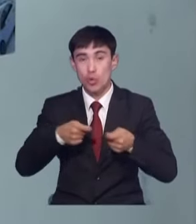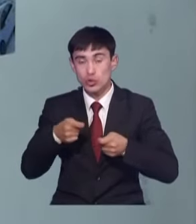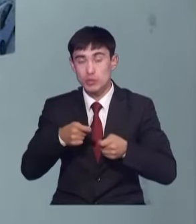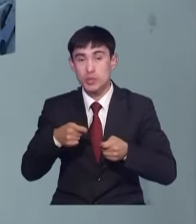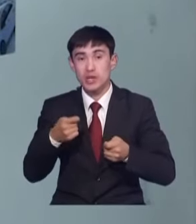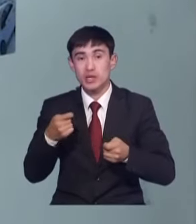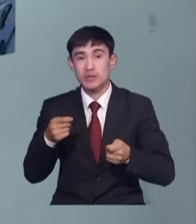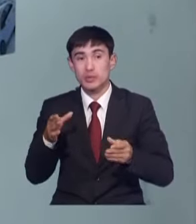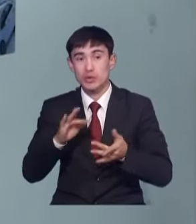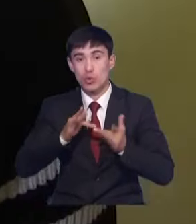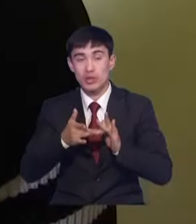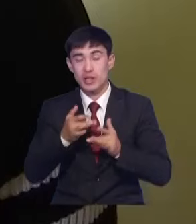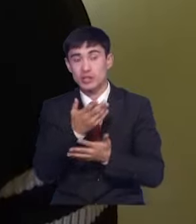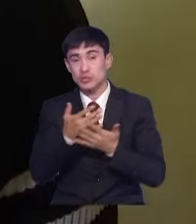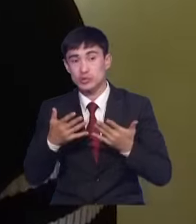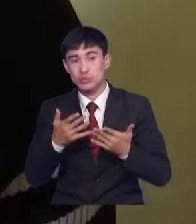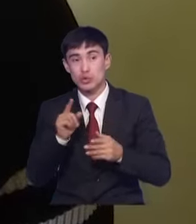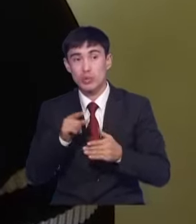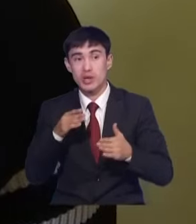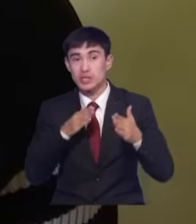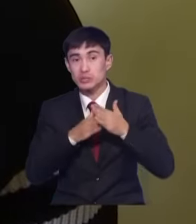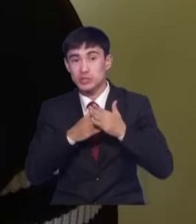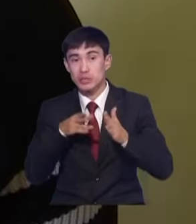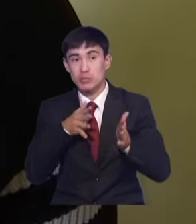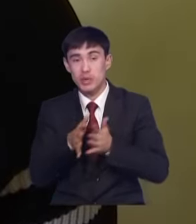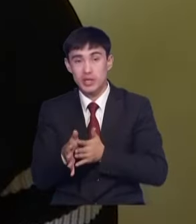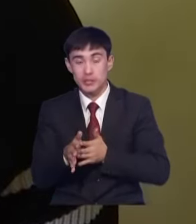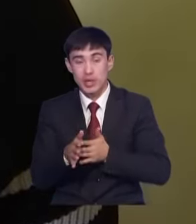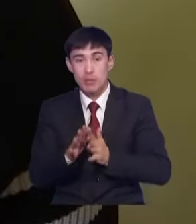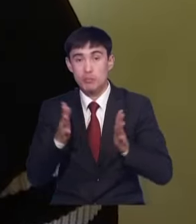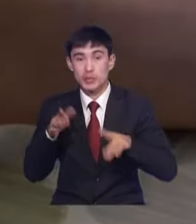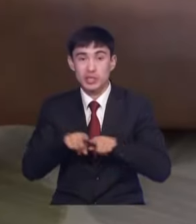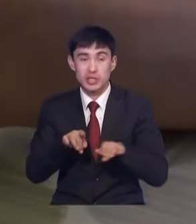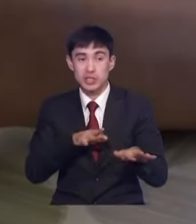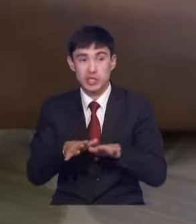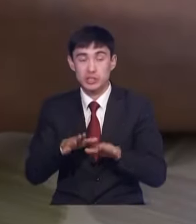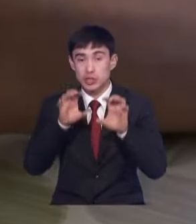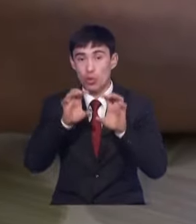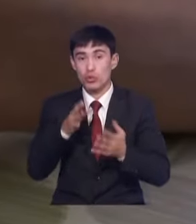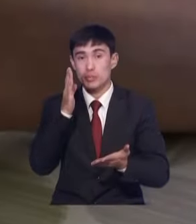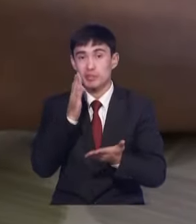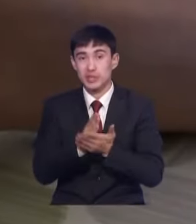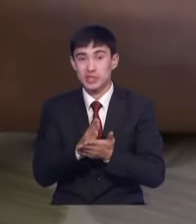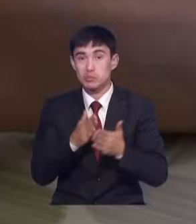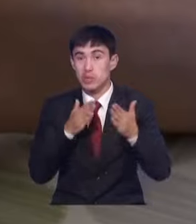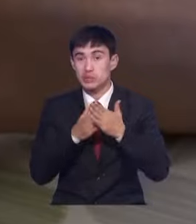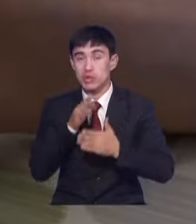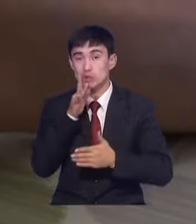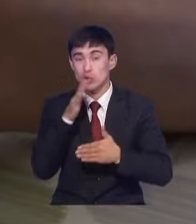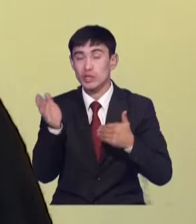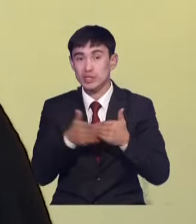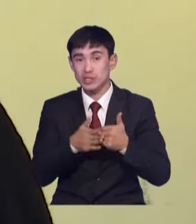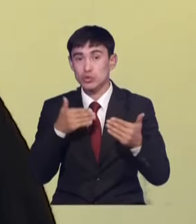взаимодействии с онлайн ресурсами Чтобы избежать потерь напомним Что за подобные деяния законом предусмотрен максимальный срок